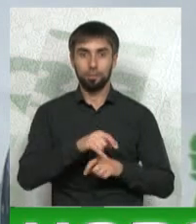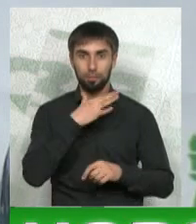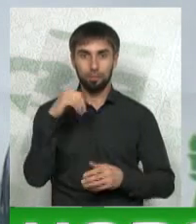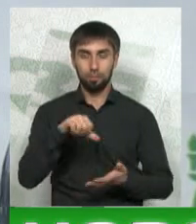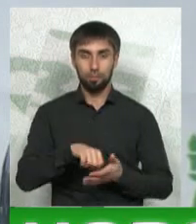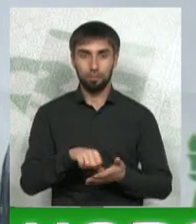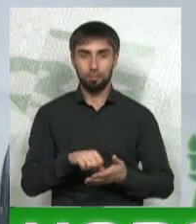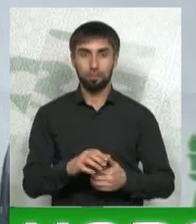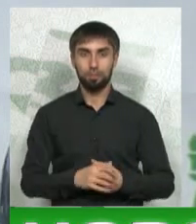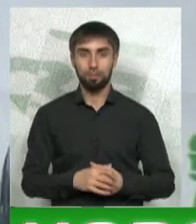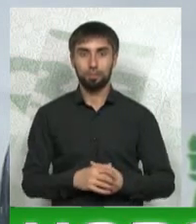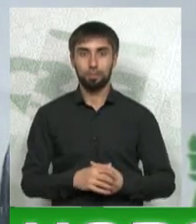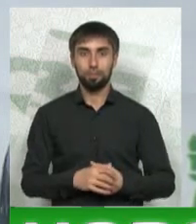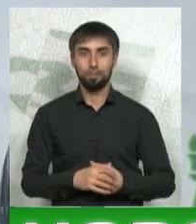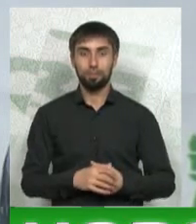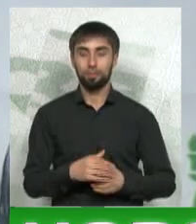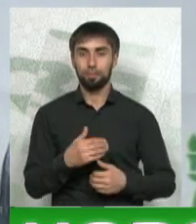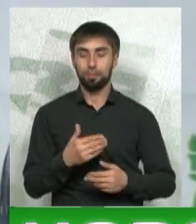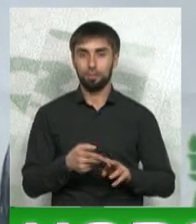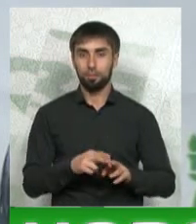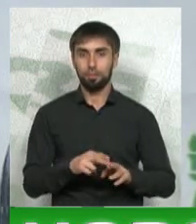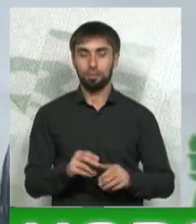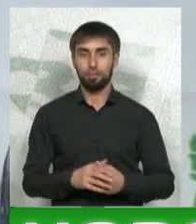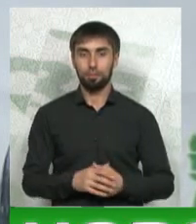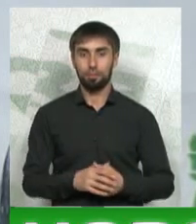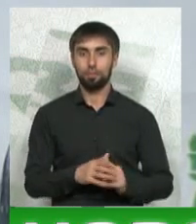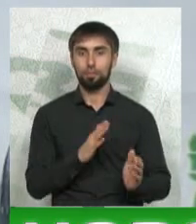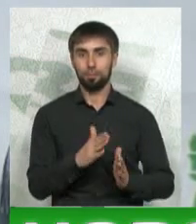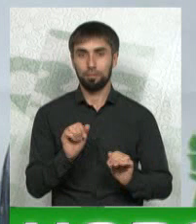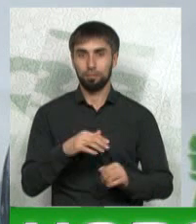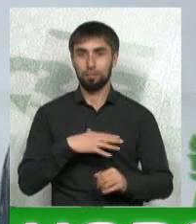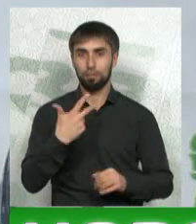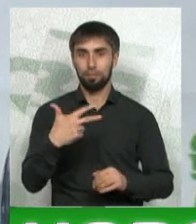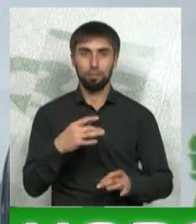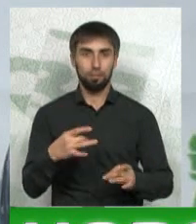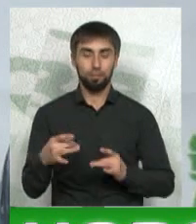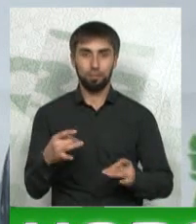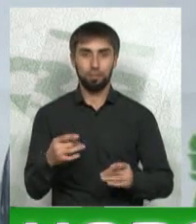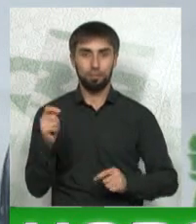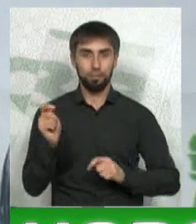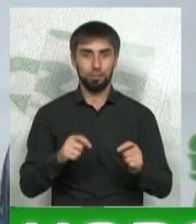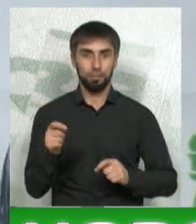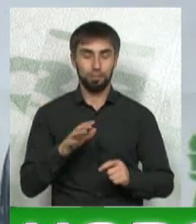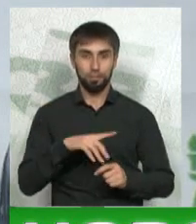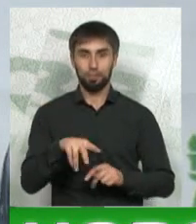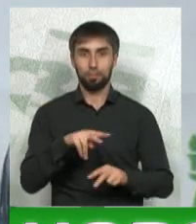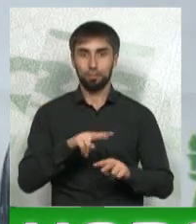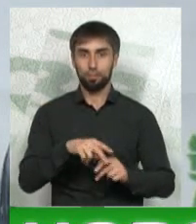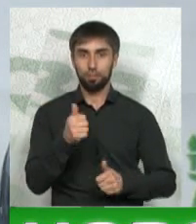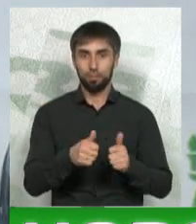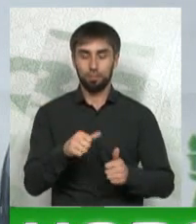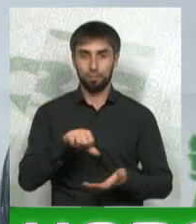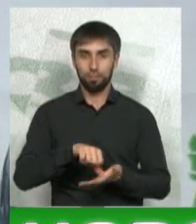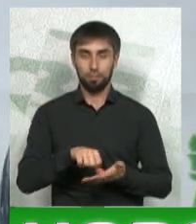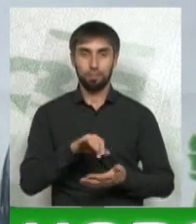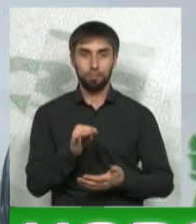участников, если я сейчас не ошибаюсь, порядка 30 регионов приняли участие на этом турнире.